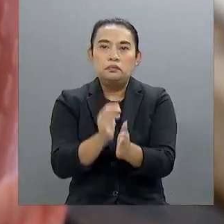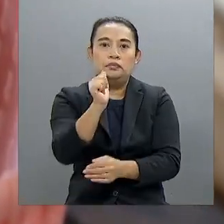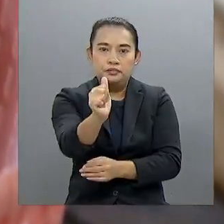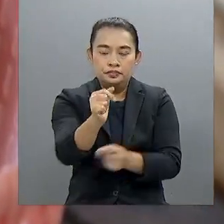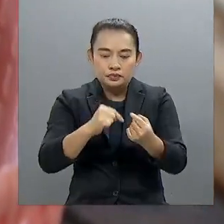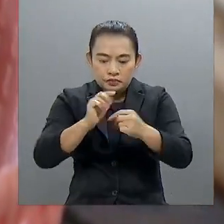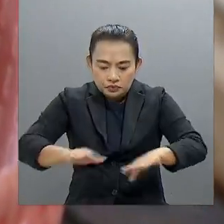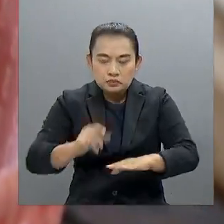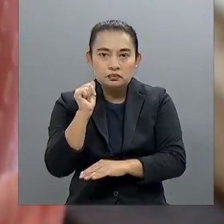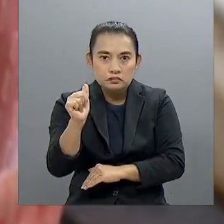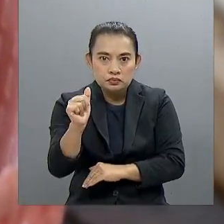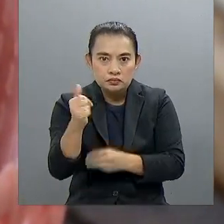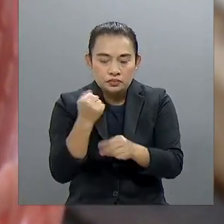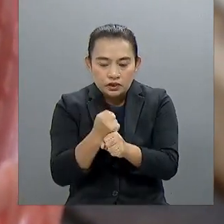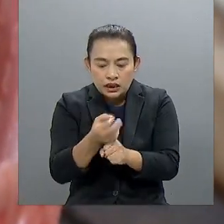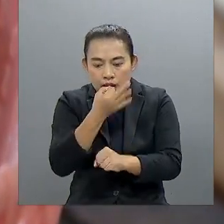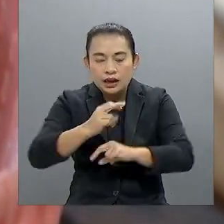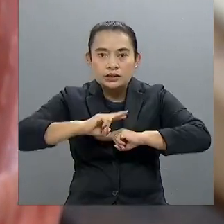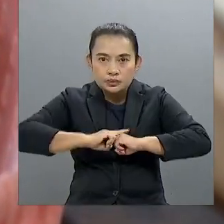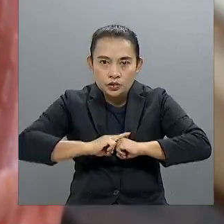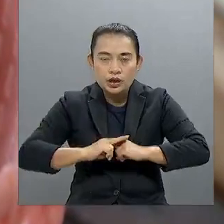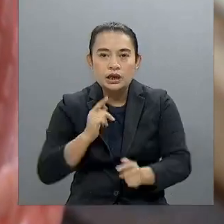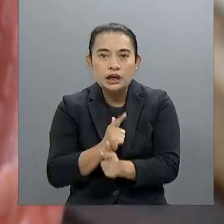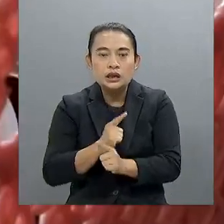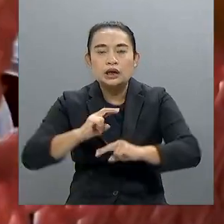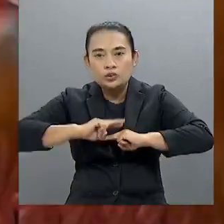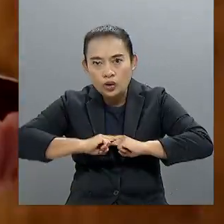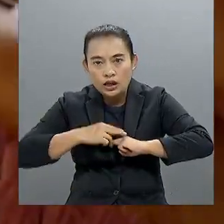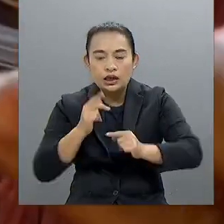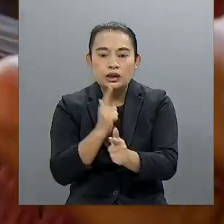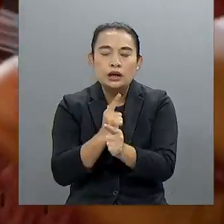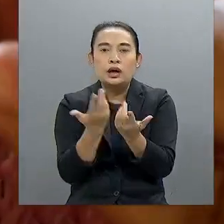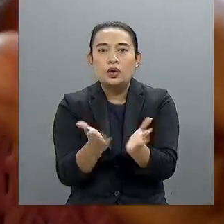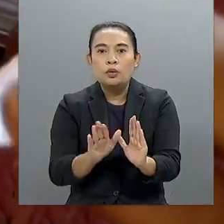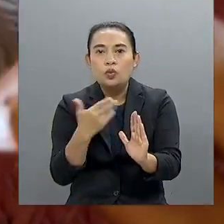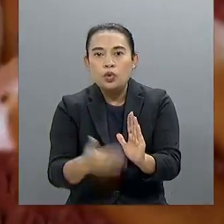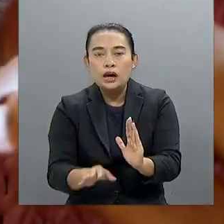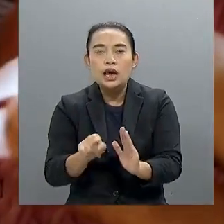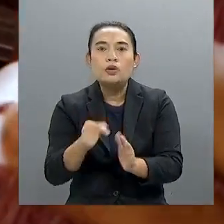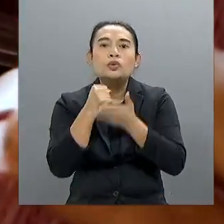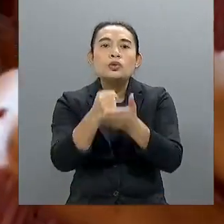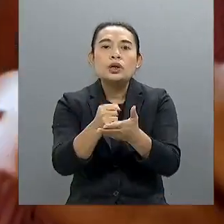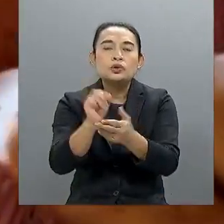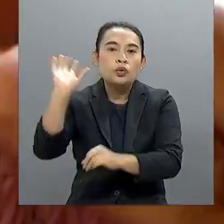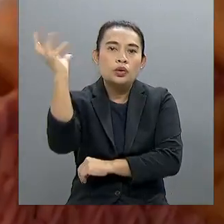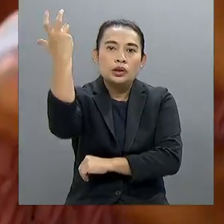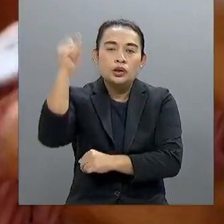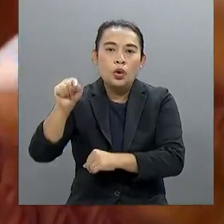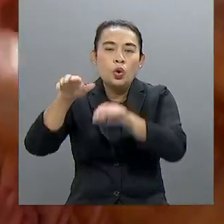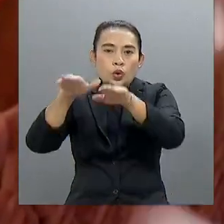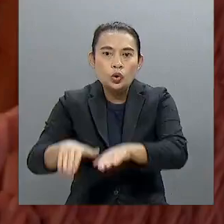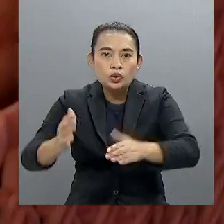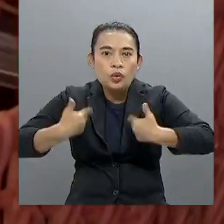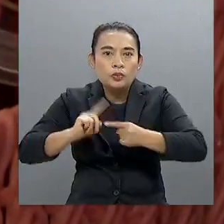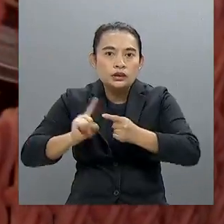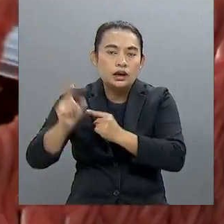ทำมาหาเลี้ยงตัวเอง แล้็เลี้งครับเคลวแล้วยังเปนอีส่วหนงในกช่วยลดลกร้อนอีกด้วยแล้วเด็กที่รู้จดคำ